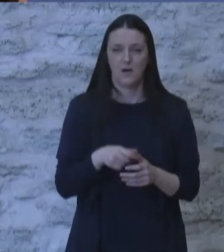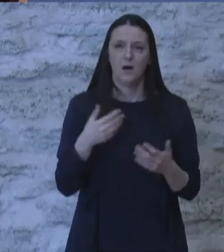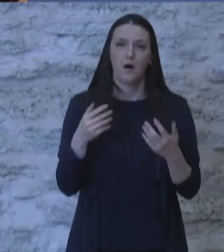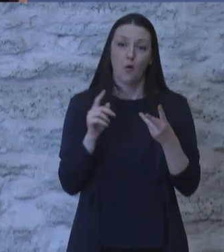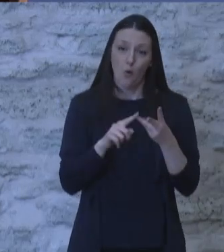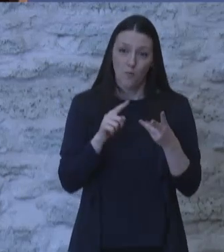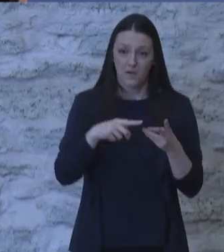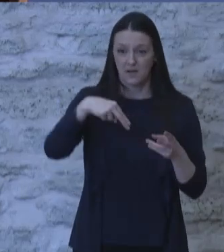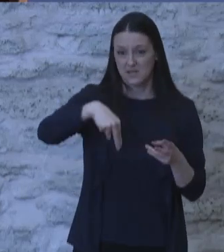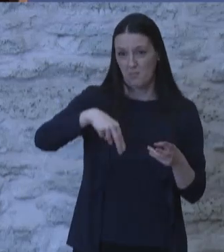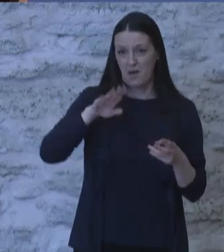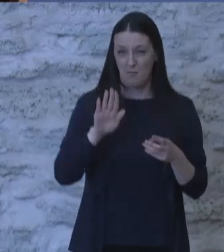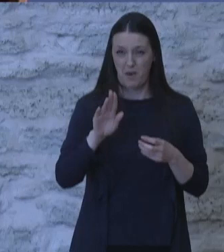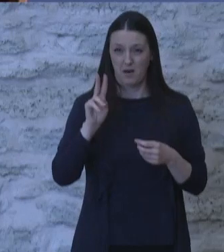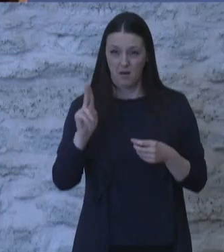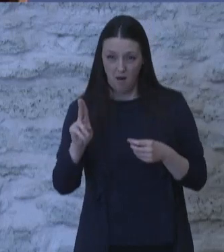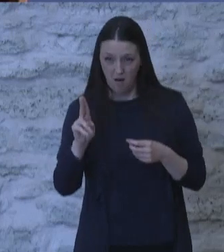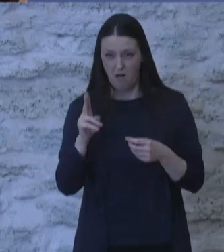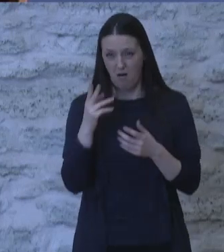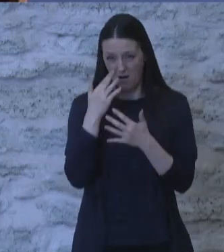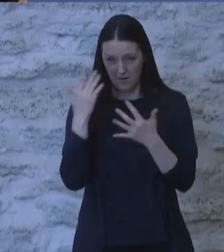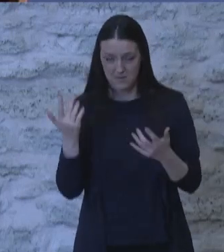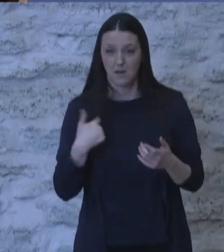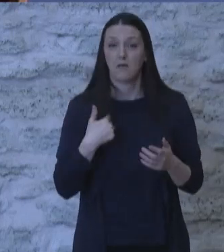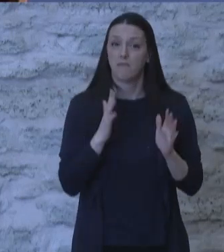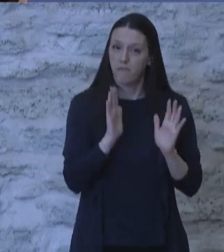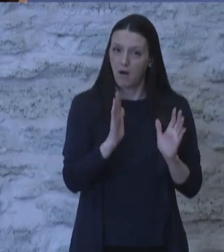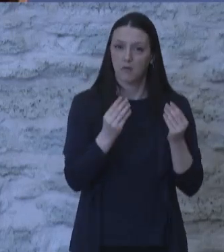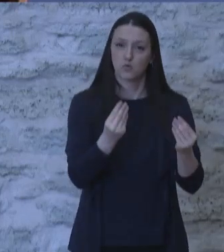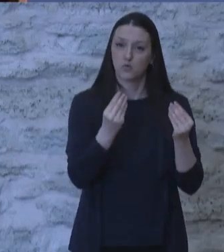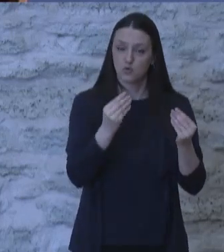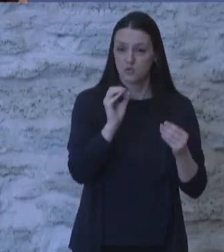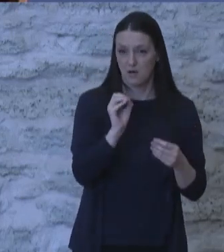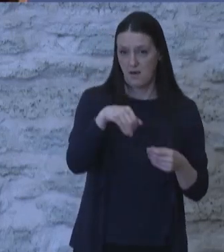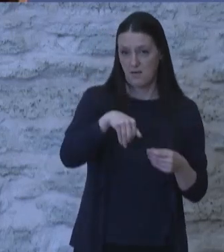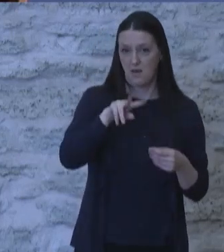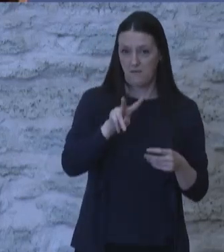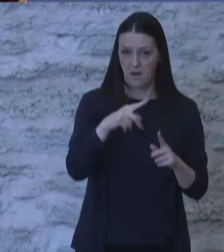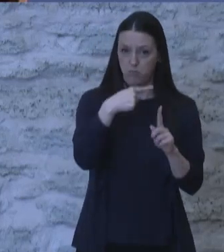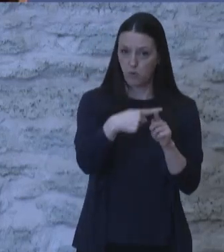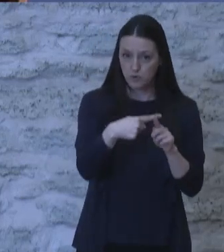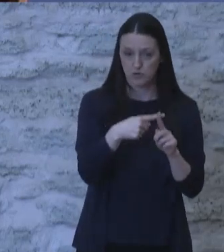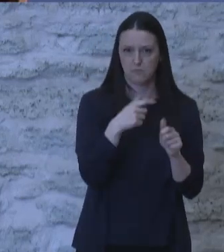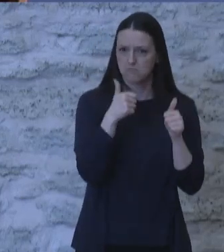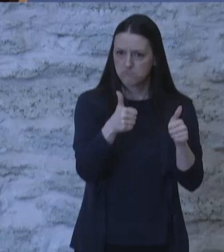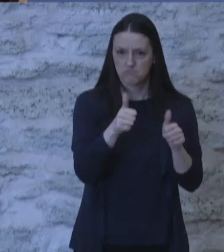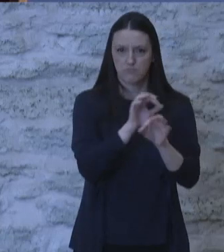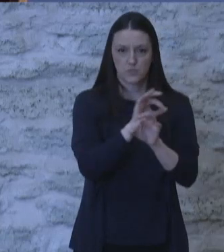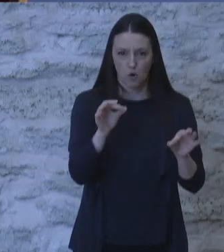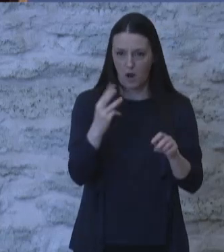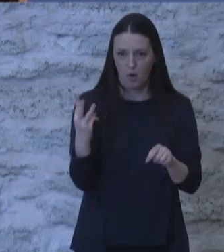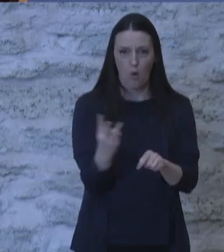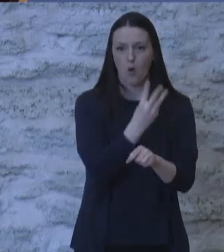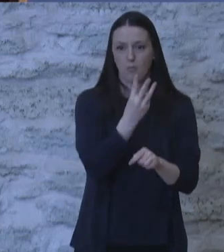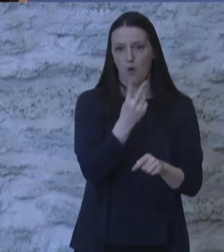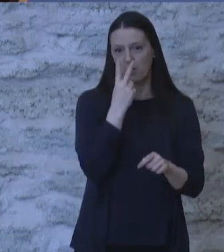asi, ma kõigevalt tunnustan siin rahvusringäälingute ETV plussi. See on ju väga tore, et see vaatajaskond on tõstsilt ei kolm korda